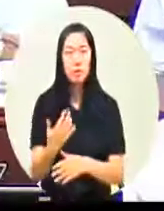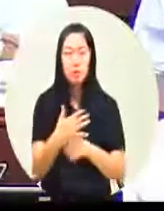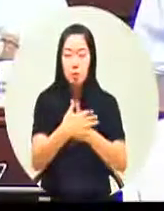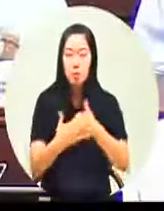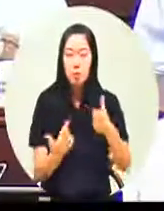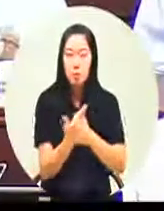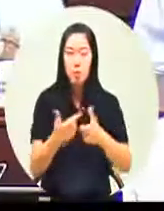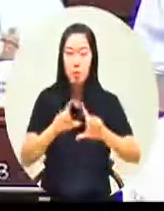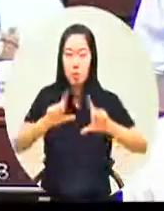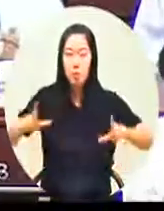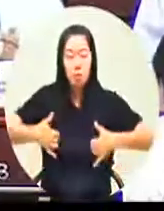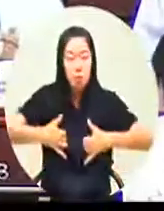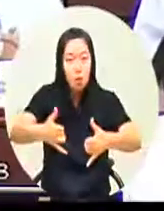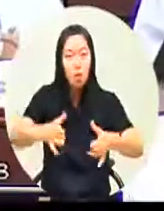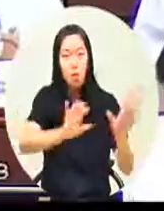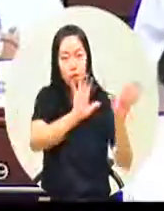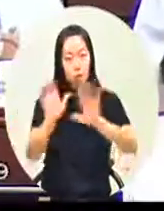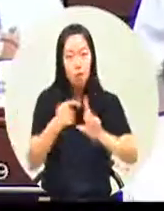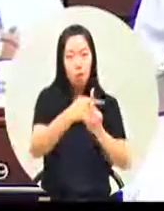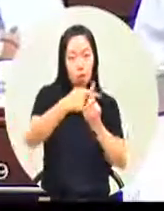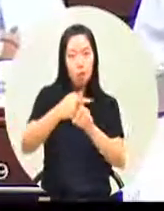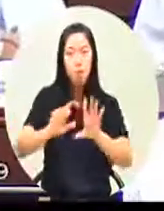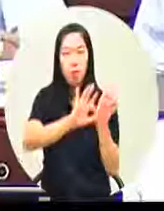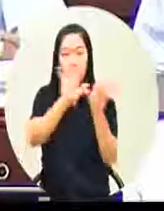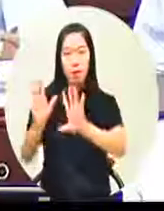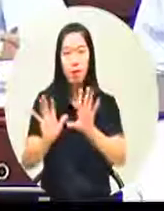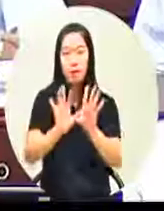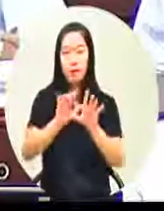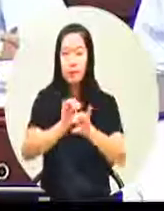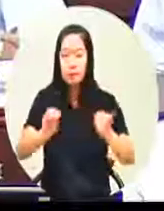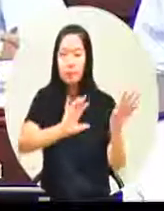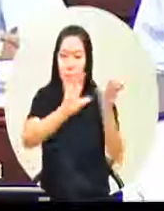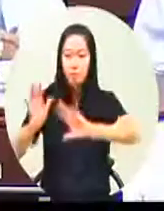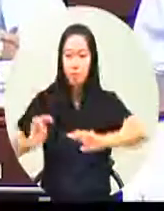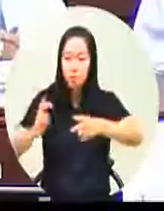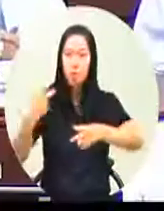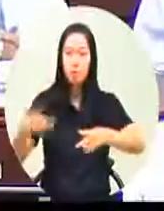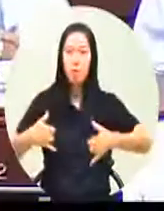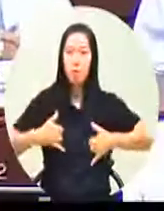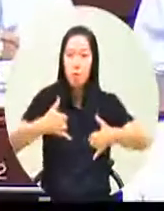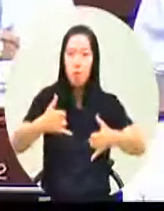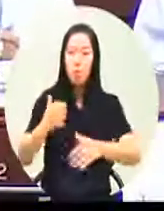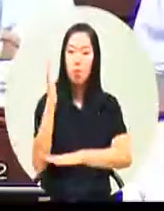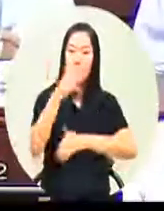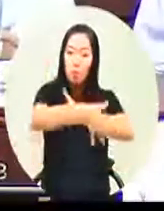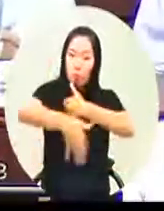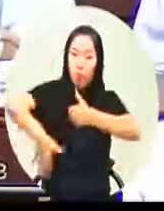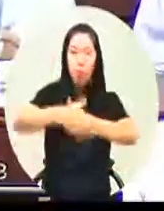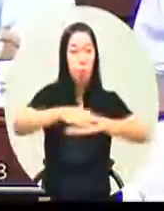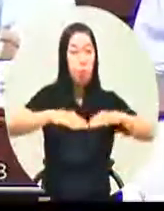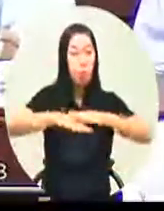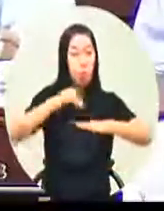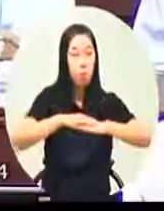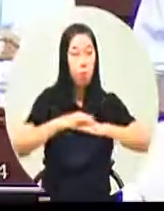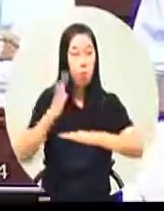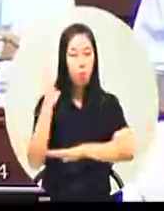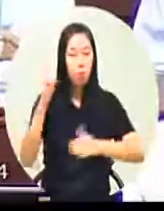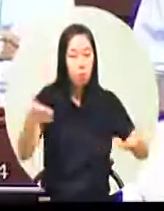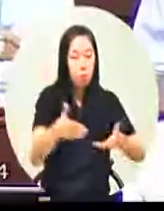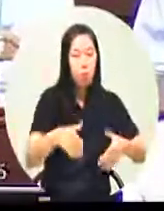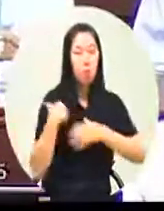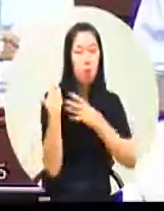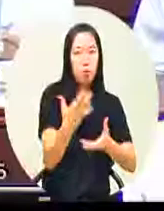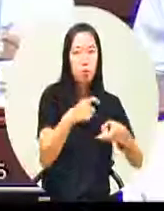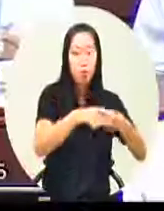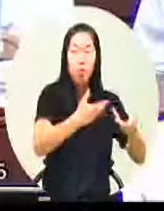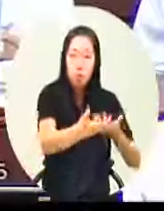整个的景貌地景地貌的改变还有包括道路的部分那是跨局处因为工程的部分是在公务单位